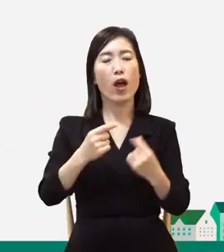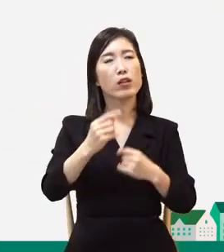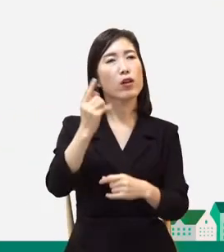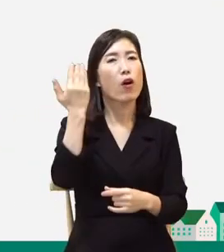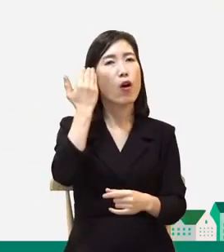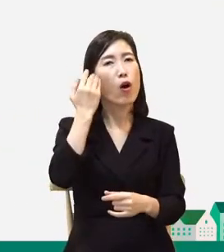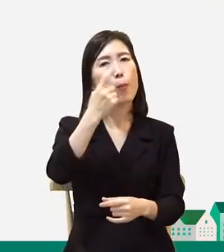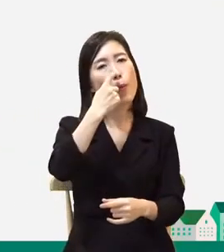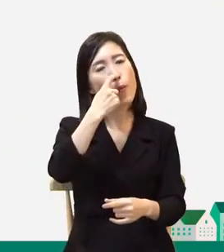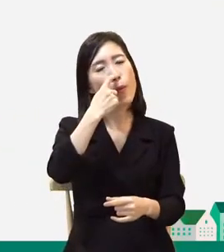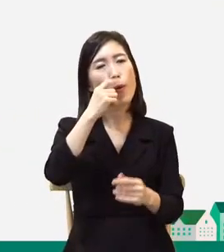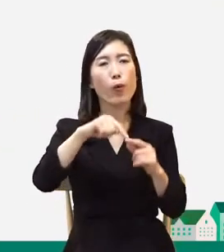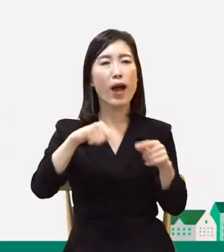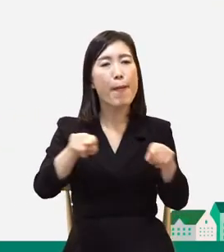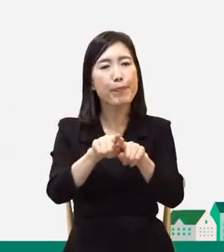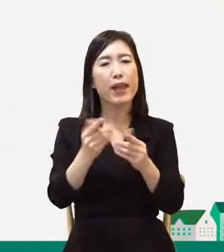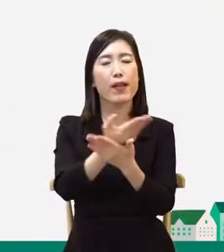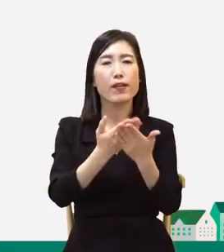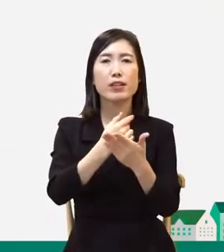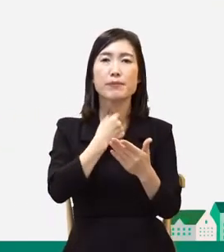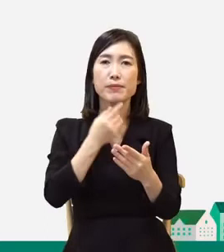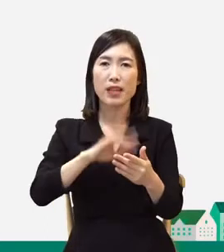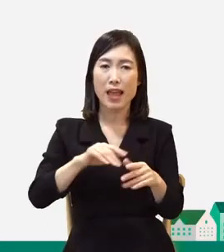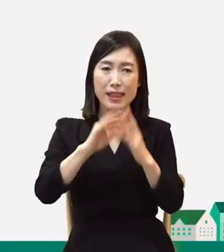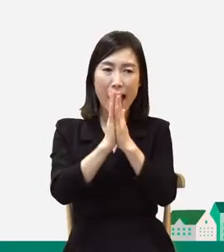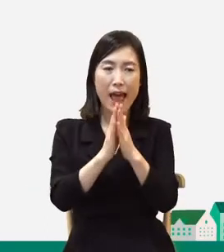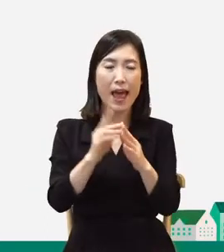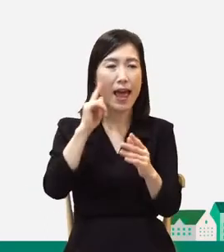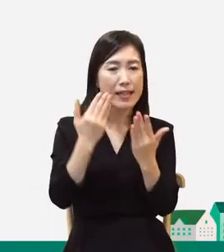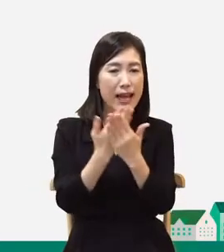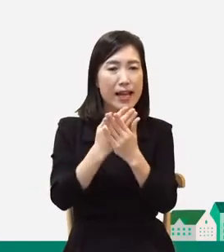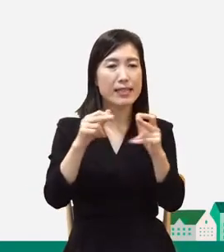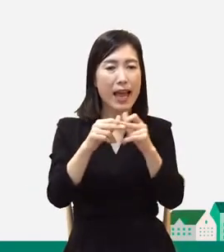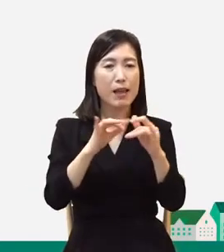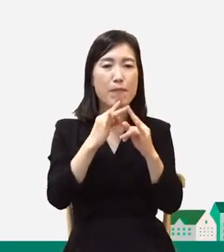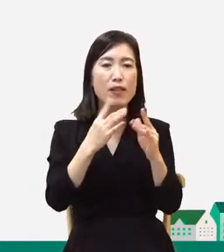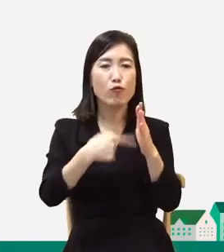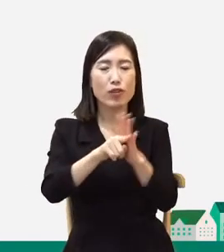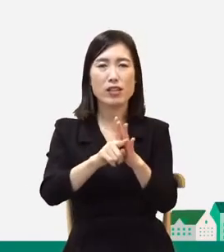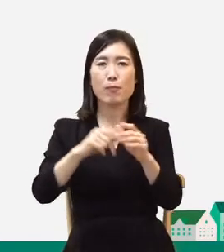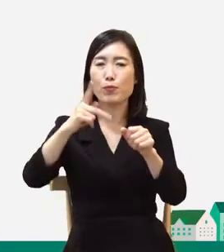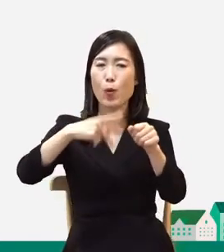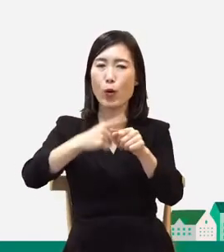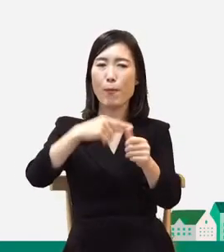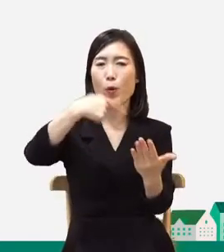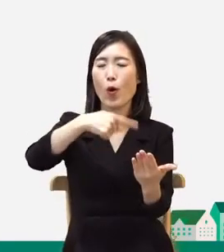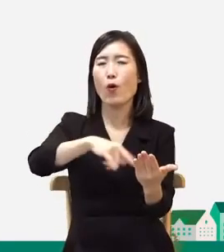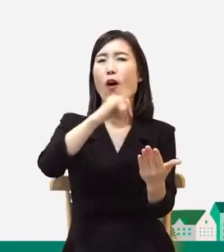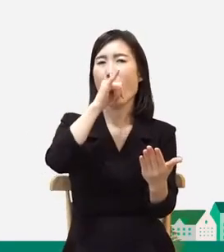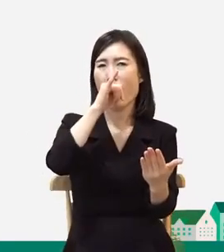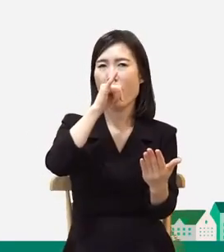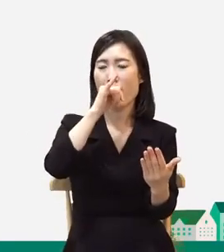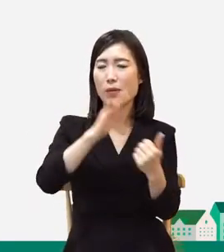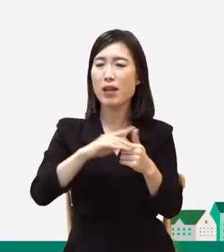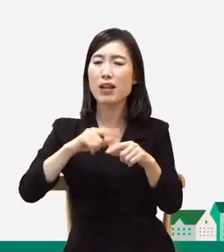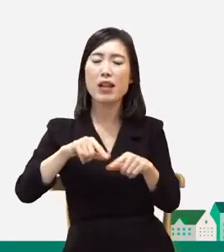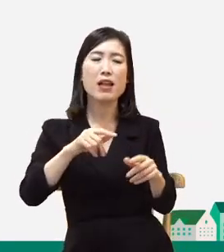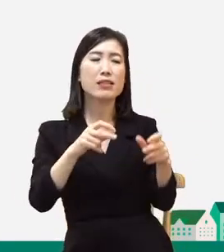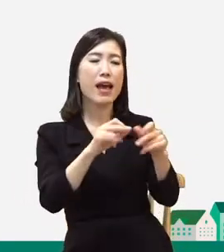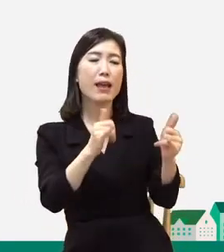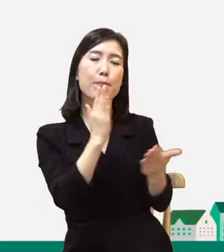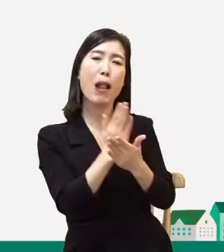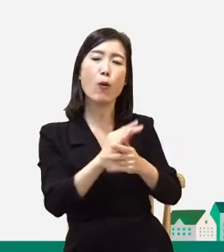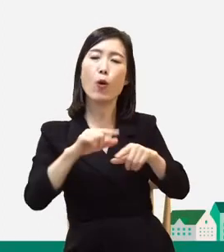커리큘럼이 같이 나오면 좀 좋겠다. 서로 이제 이렇게 관계망들을 맺고 싶은데 오히려 어떻게 맺어야 될지 어려운 부분들이 많아서 이런 부분들이